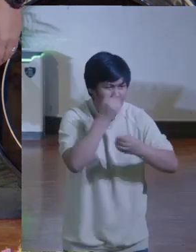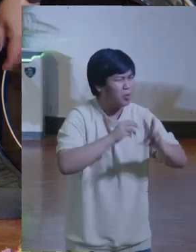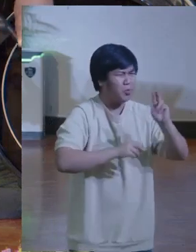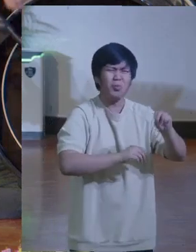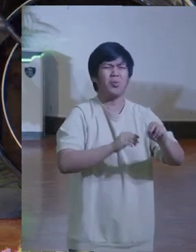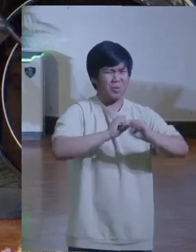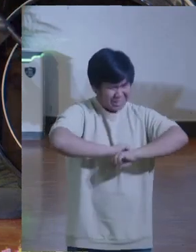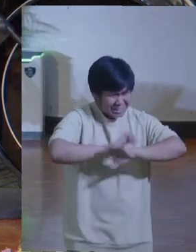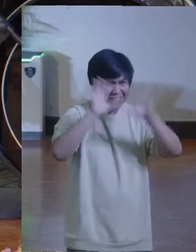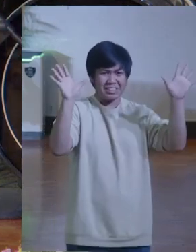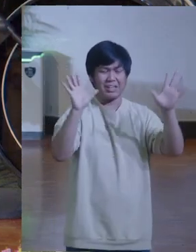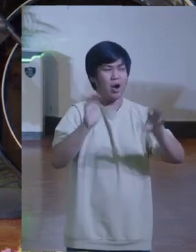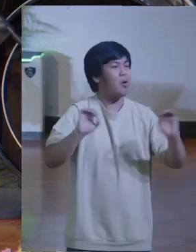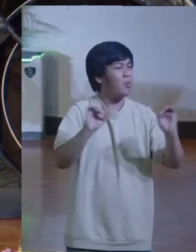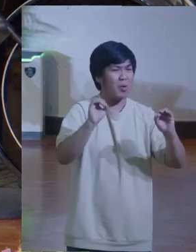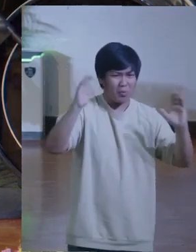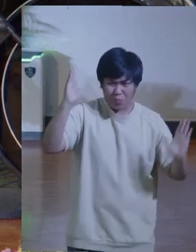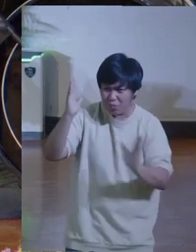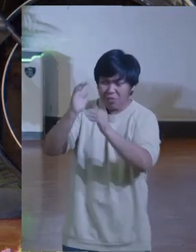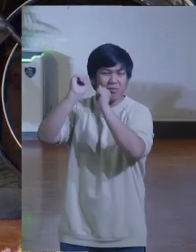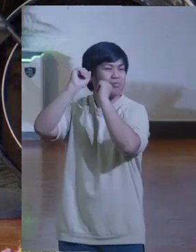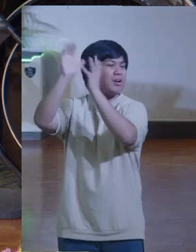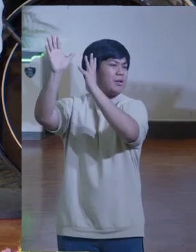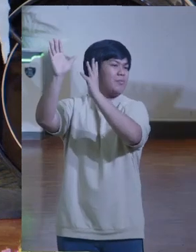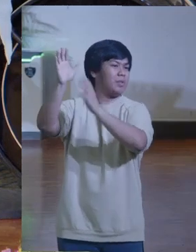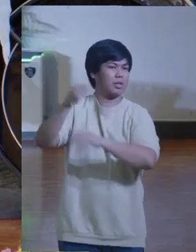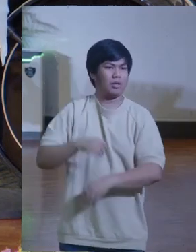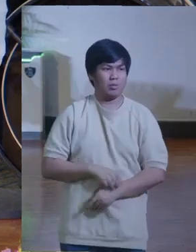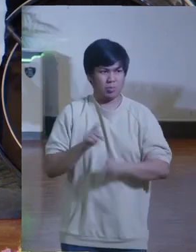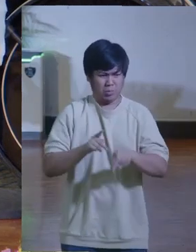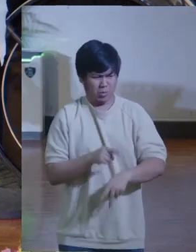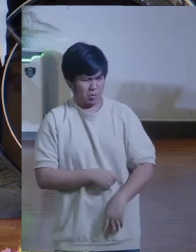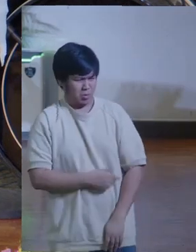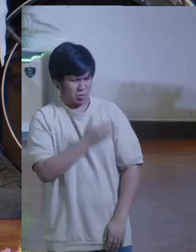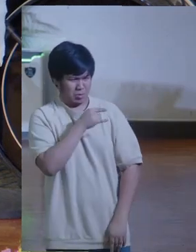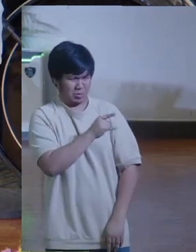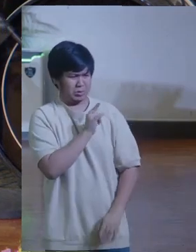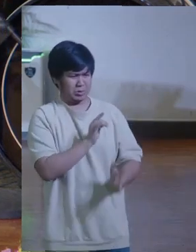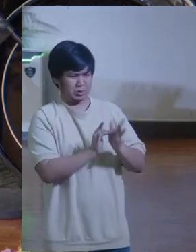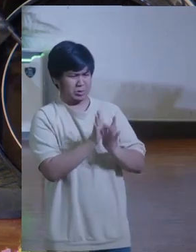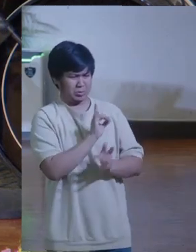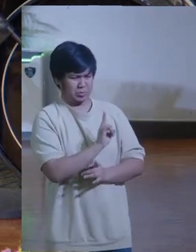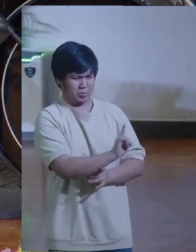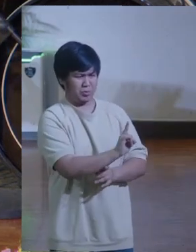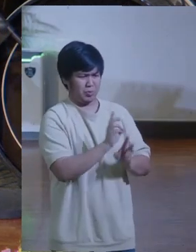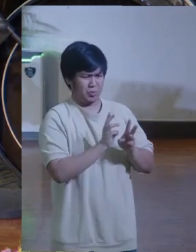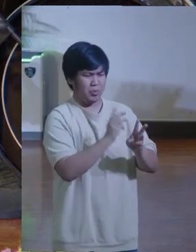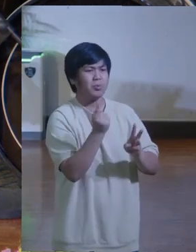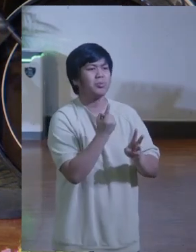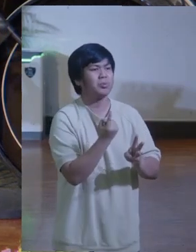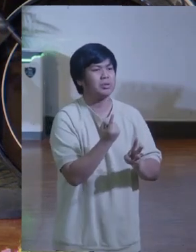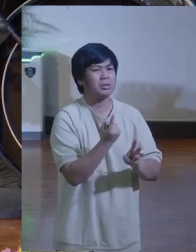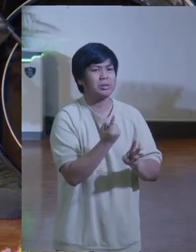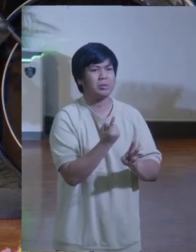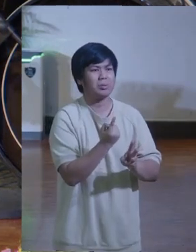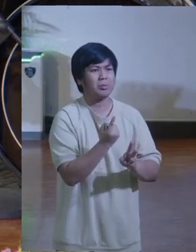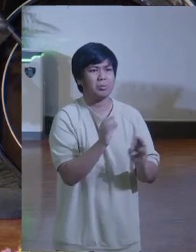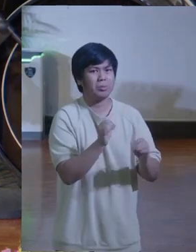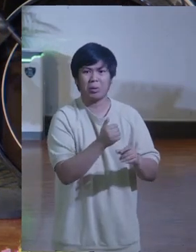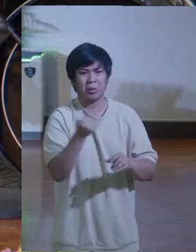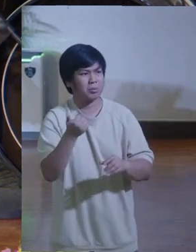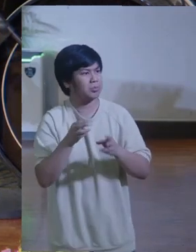No one comes to the Father. Alam niyo, sabi nila, napaka-exclusive naman nun. Diba? Pero mga kapatid, ang katotohanan